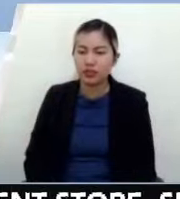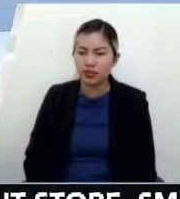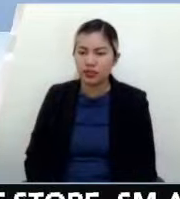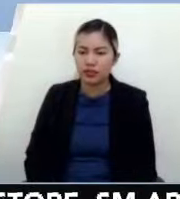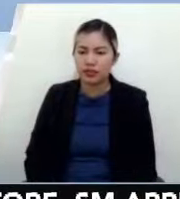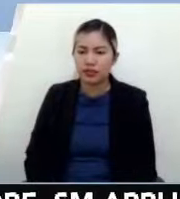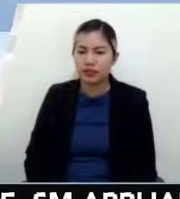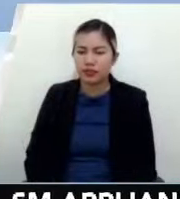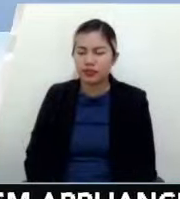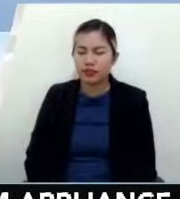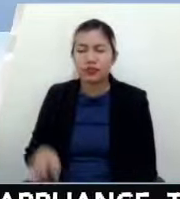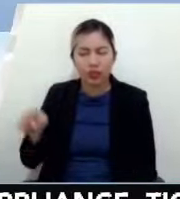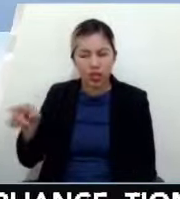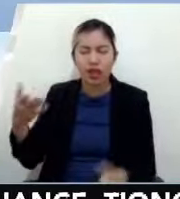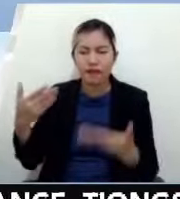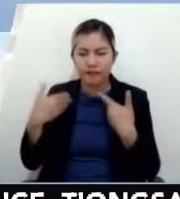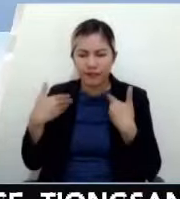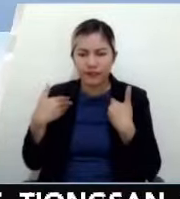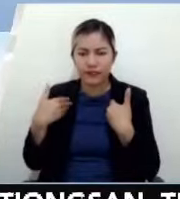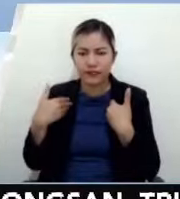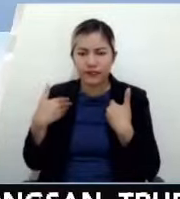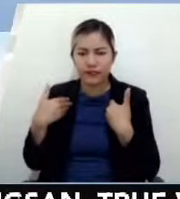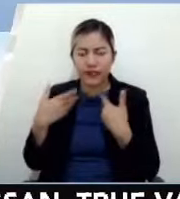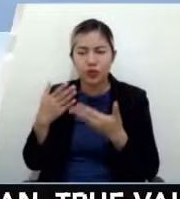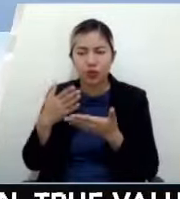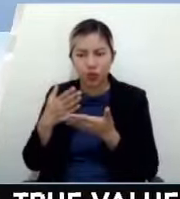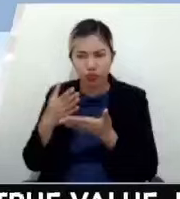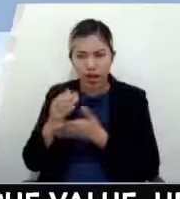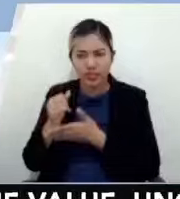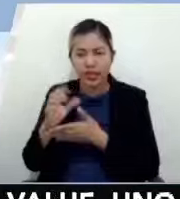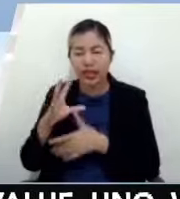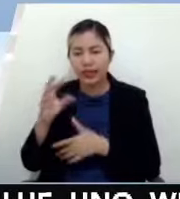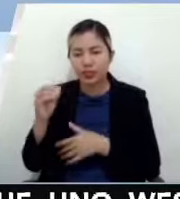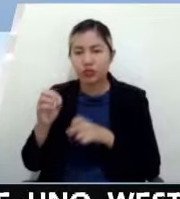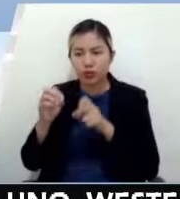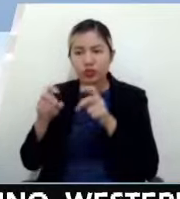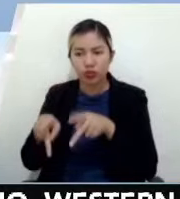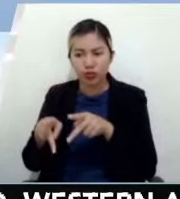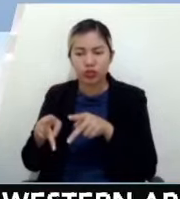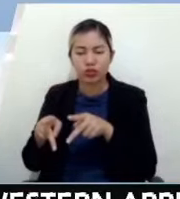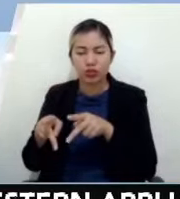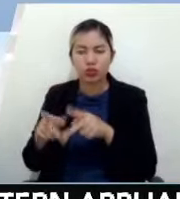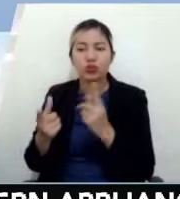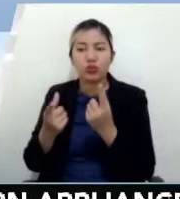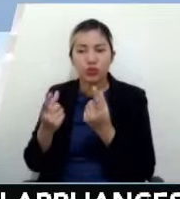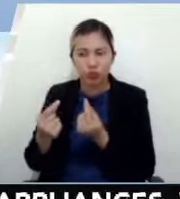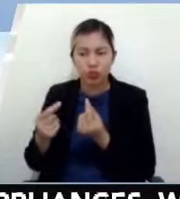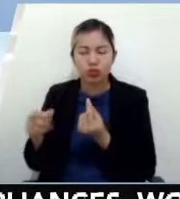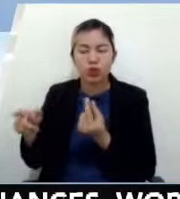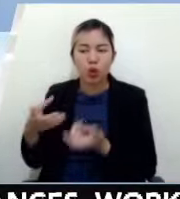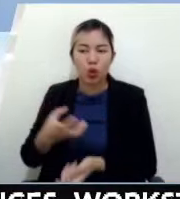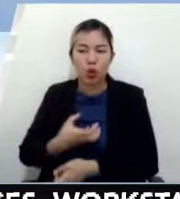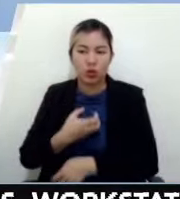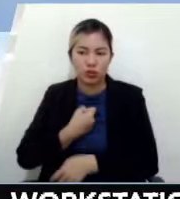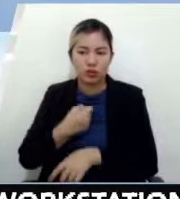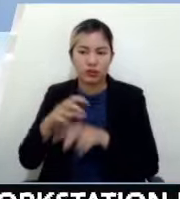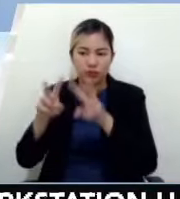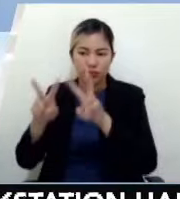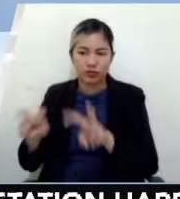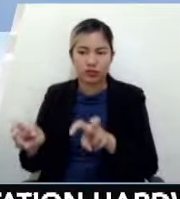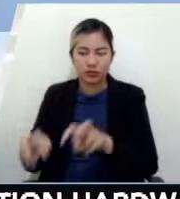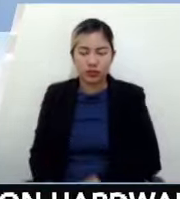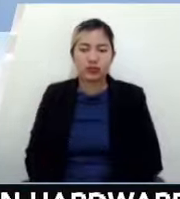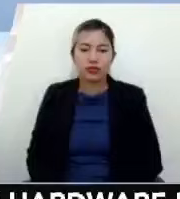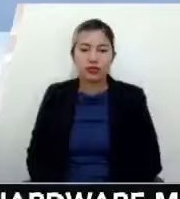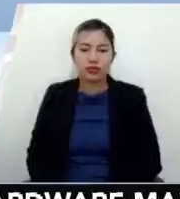have the you know the the right and the opportunity to conduct or to initiate their own investigation m Okay